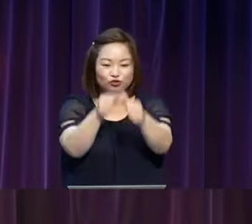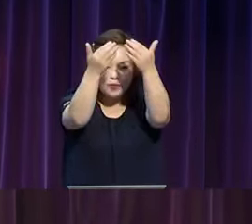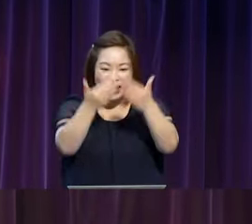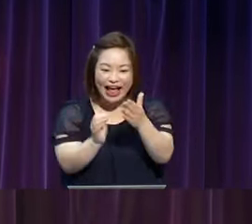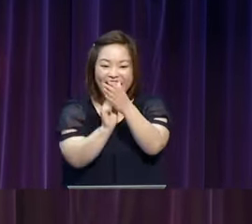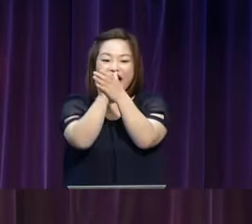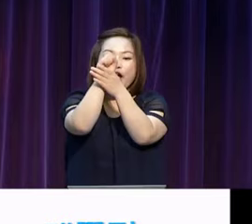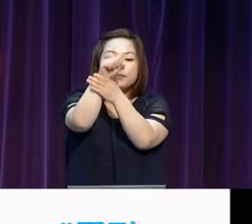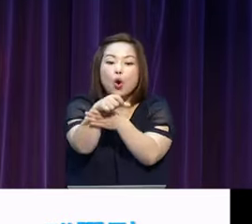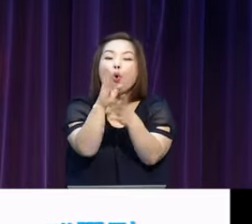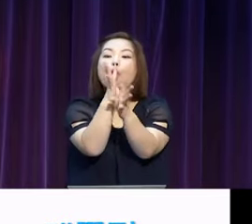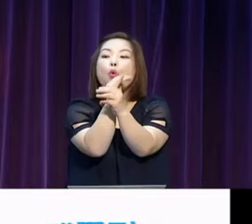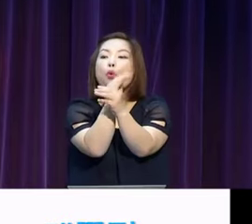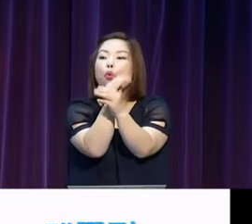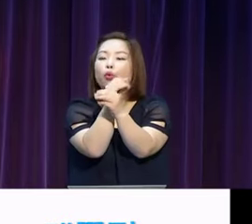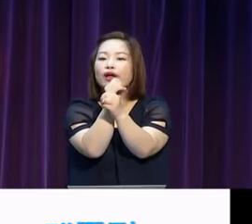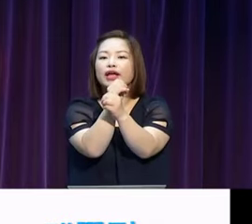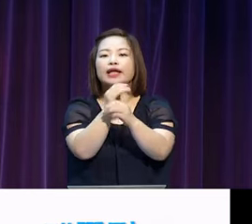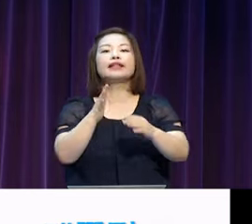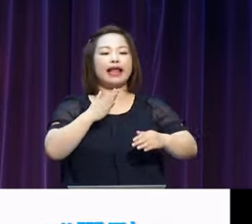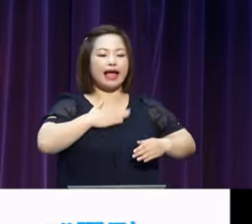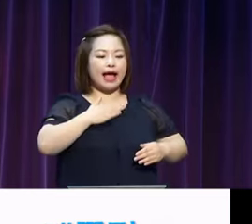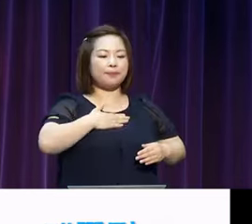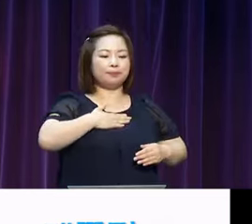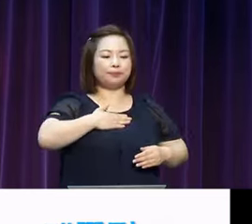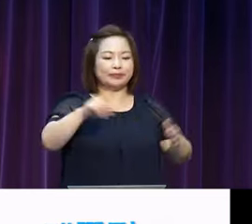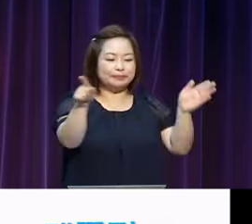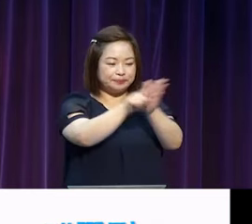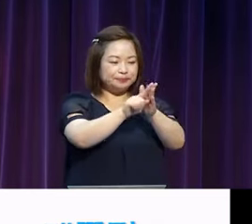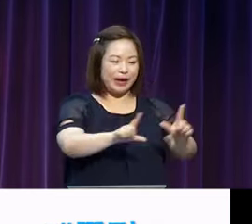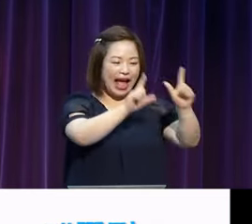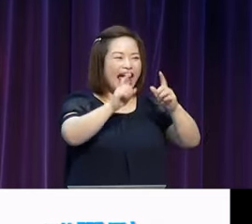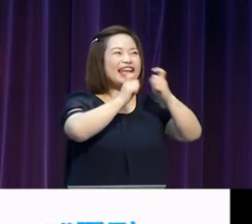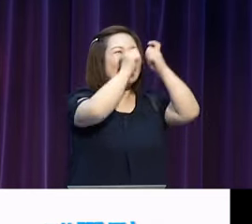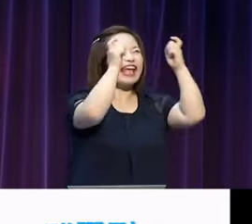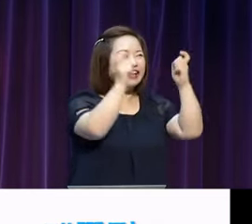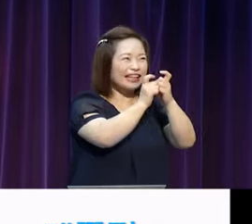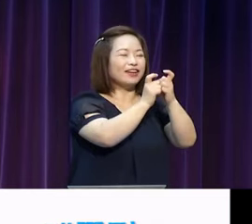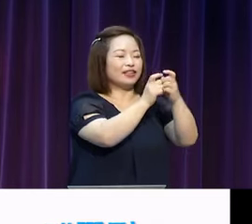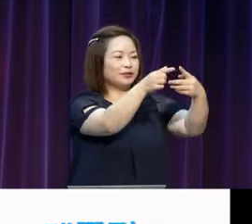열매가 생기는 것은 개인적으로 말씀과 기도를